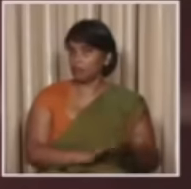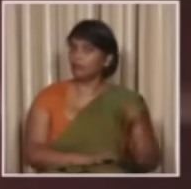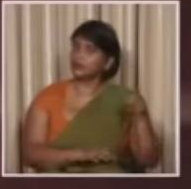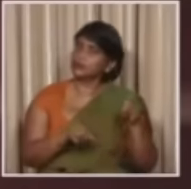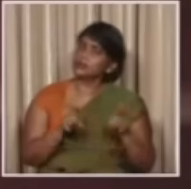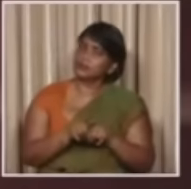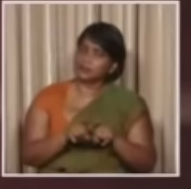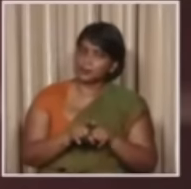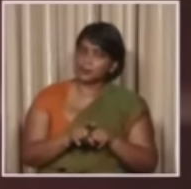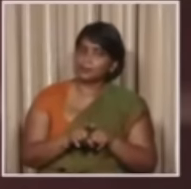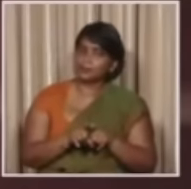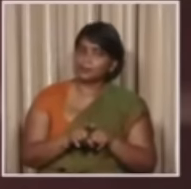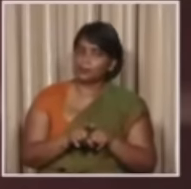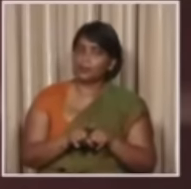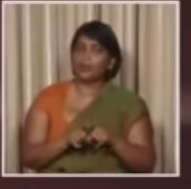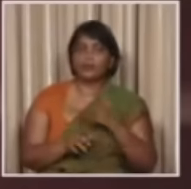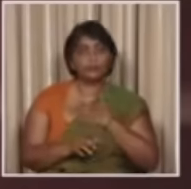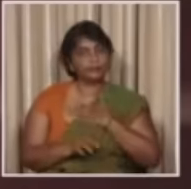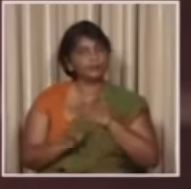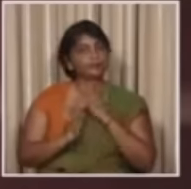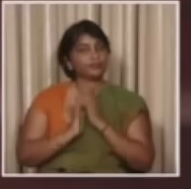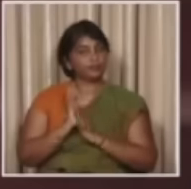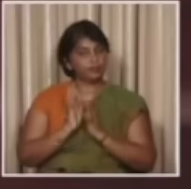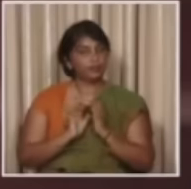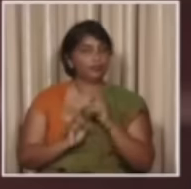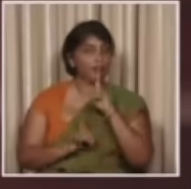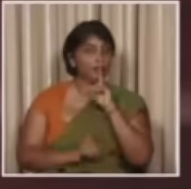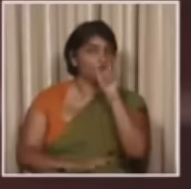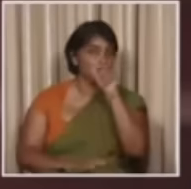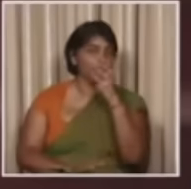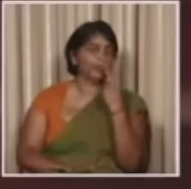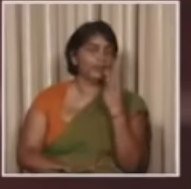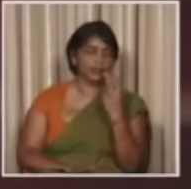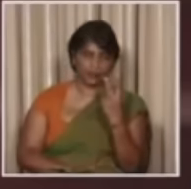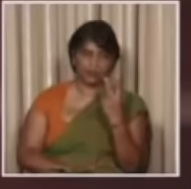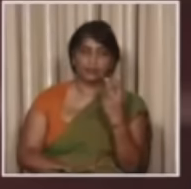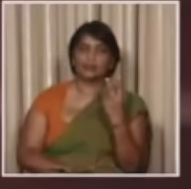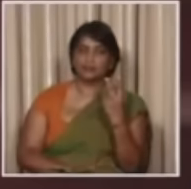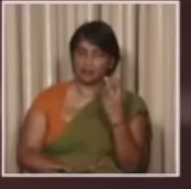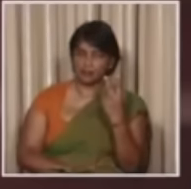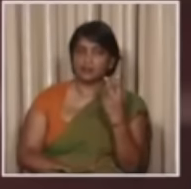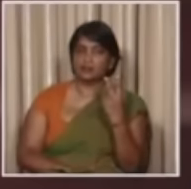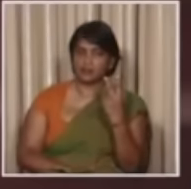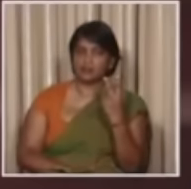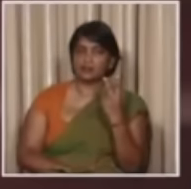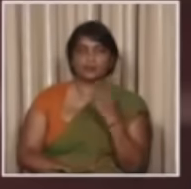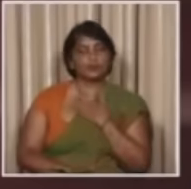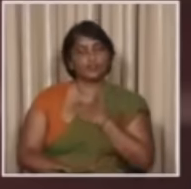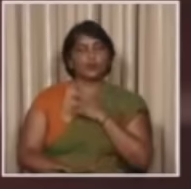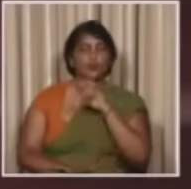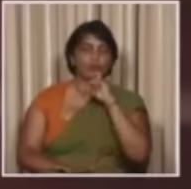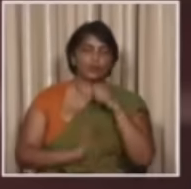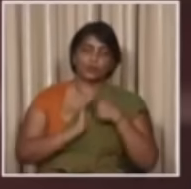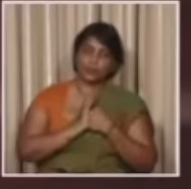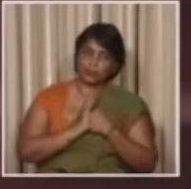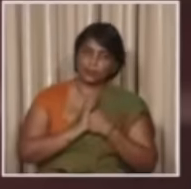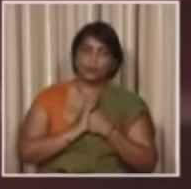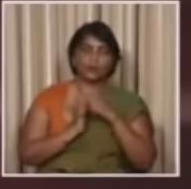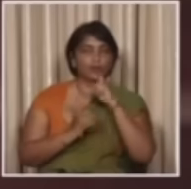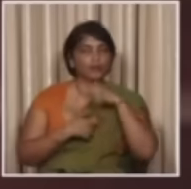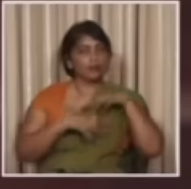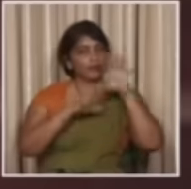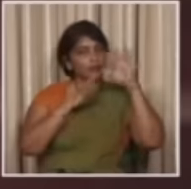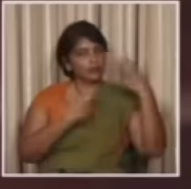වගේම මගේ මන්ත්‍රීවරු ප්‍රසමෝද කිව්වේ දෙන්නේ කියලා. එතුමාගේ පක්ෂෙන් නම් දෙන්නේ නැහැ. අපි උසාවියට ගරු කළා, උසාවියට කරුණ ඉදිරිපත්